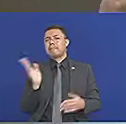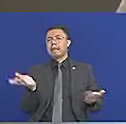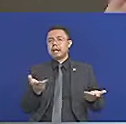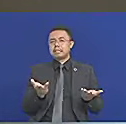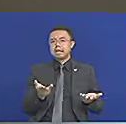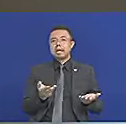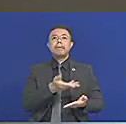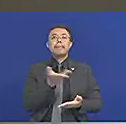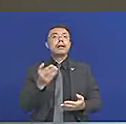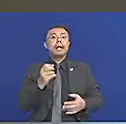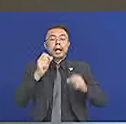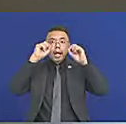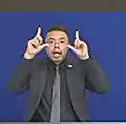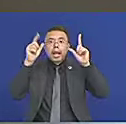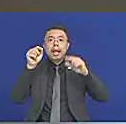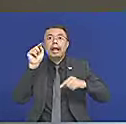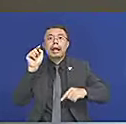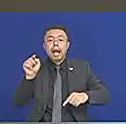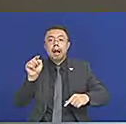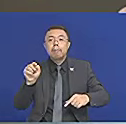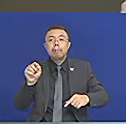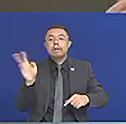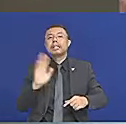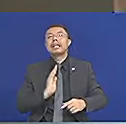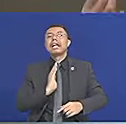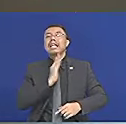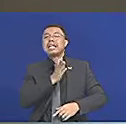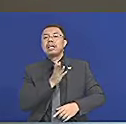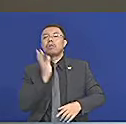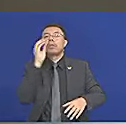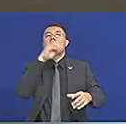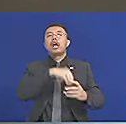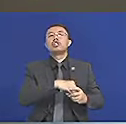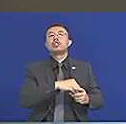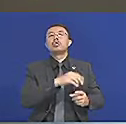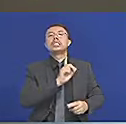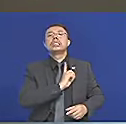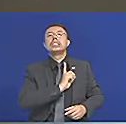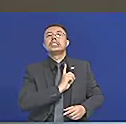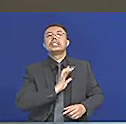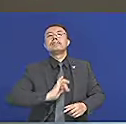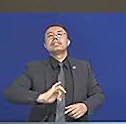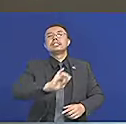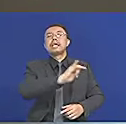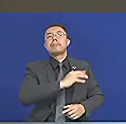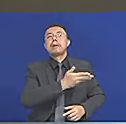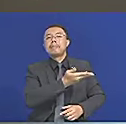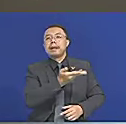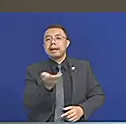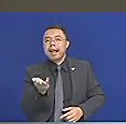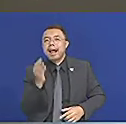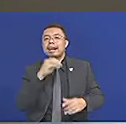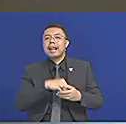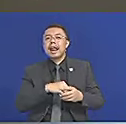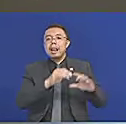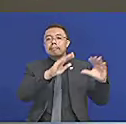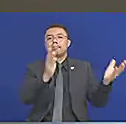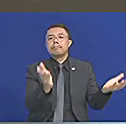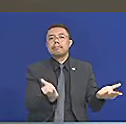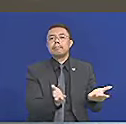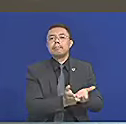itu mereka heran bahwa kamu tidak turut mencemplungkan diri bersama-sama mereka di dalam